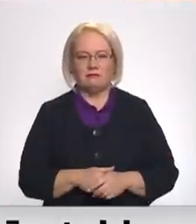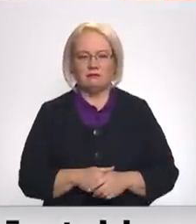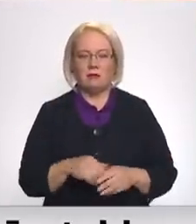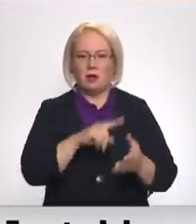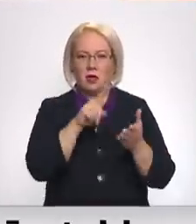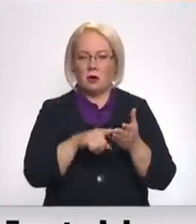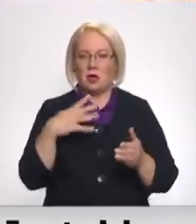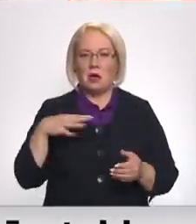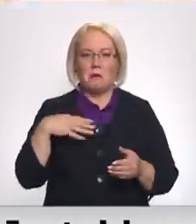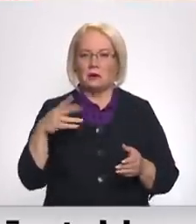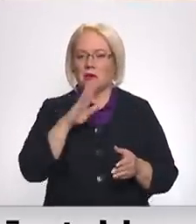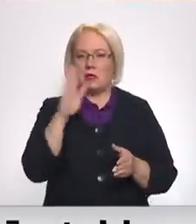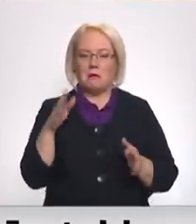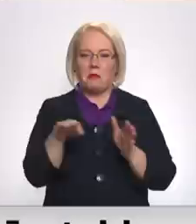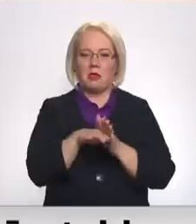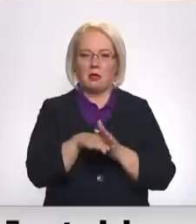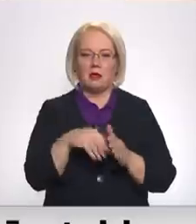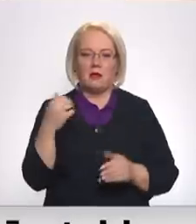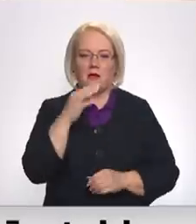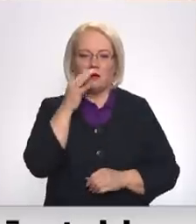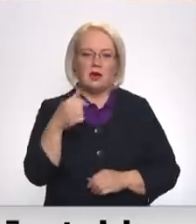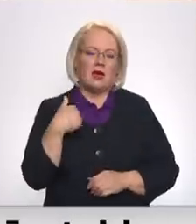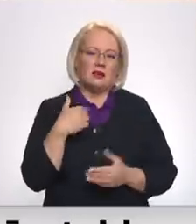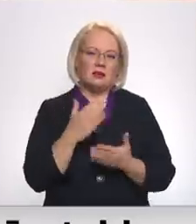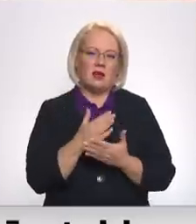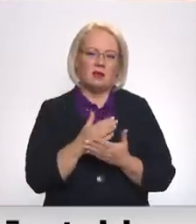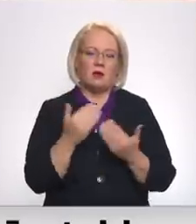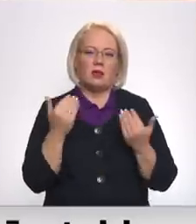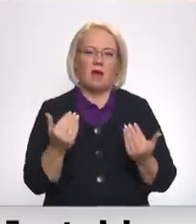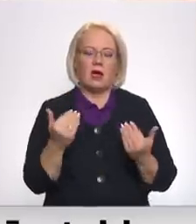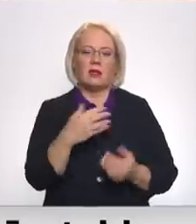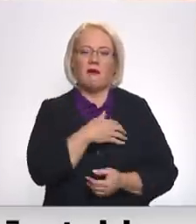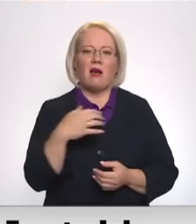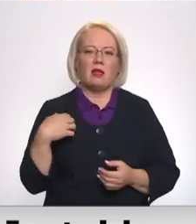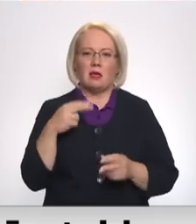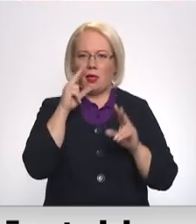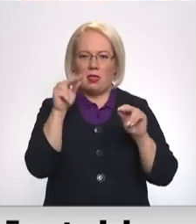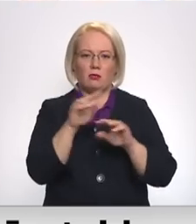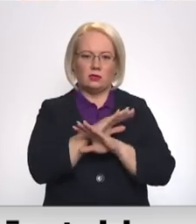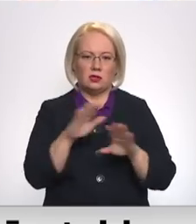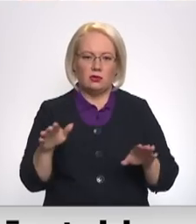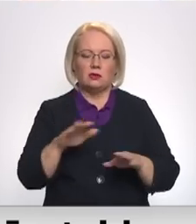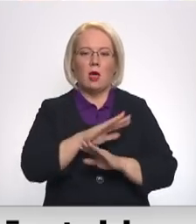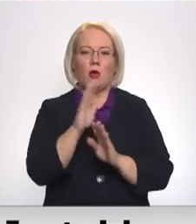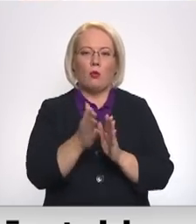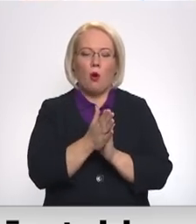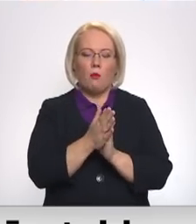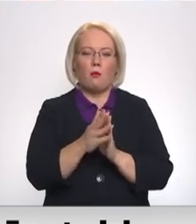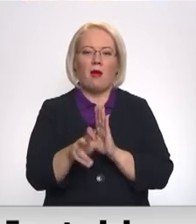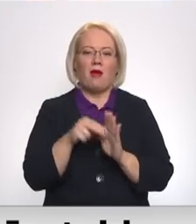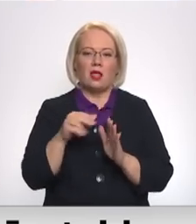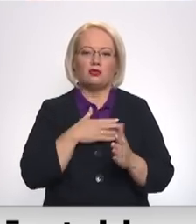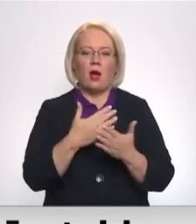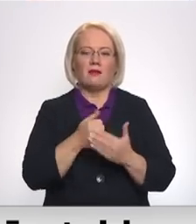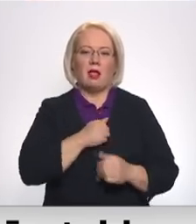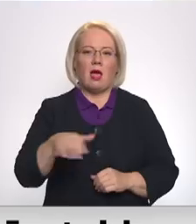Kāpēc? Sen jau pārdomājāt, kāpēc pārdomājāt? Nē, es tagadējai valdībai es neuzskatījos. Tomēr kopumā vēlēšana aktivitāte